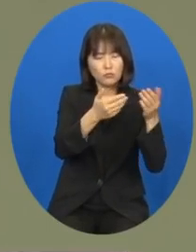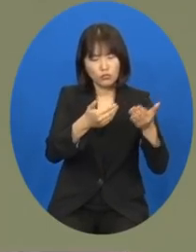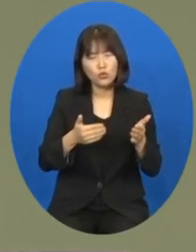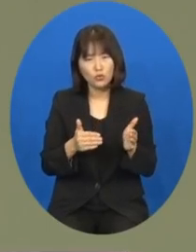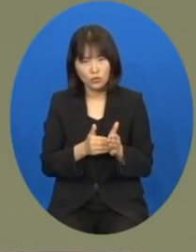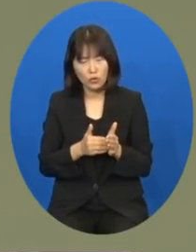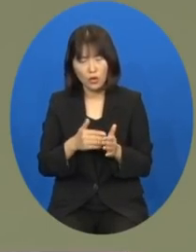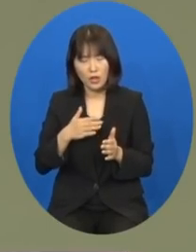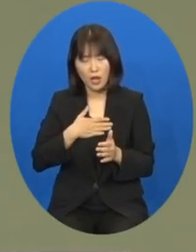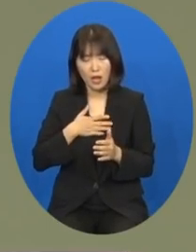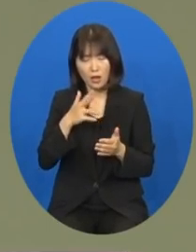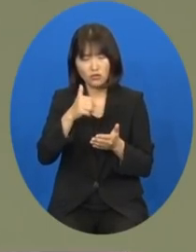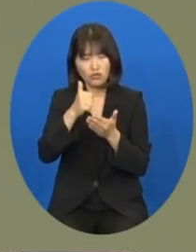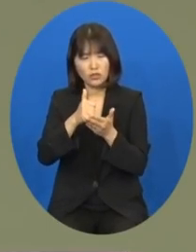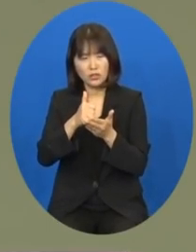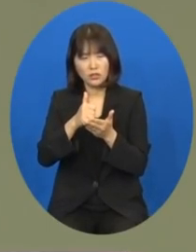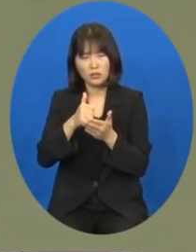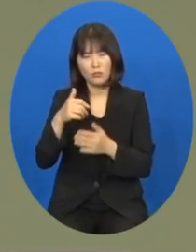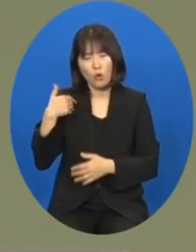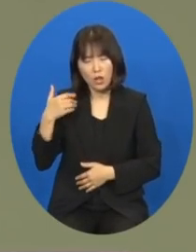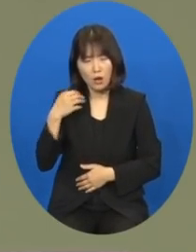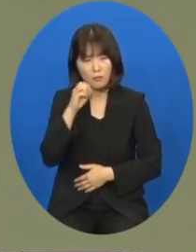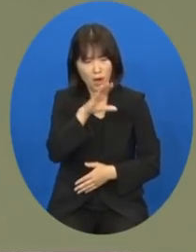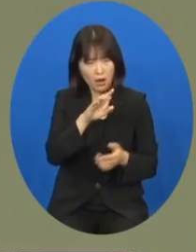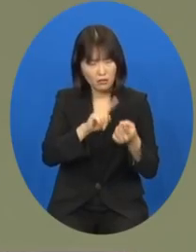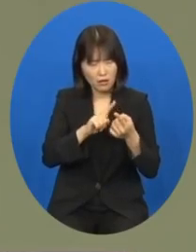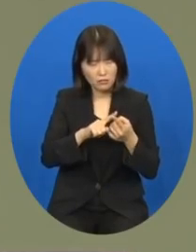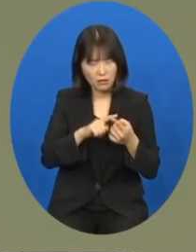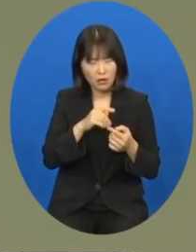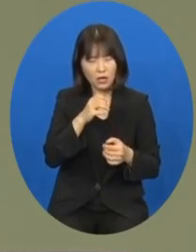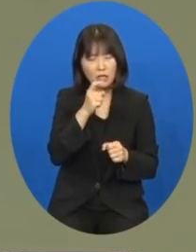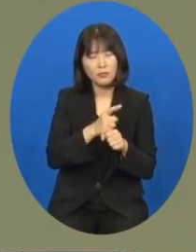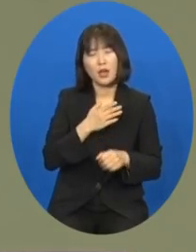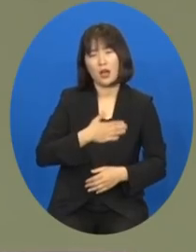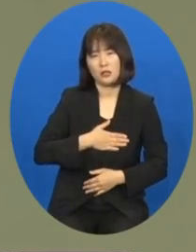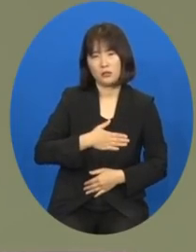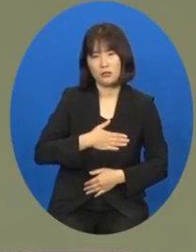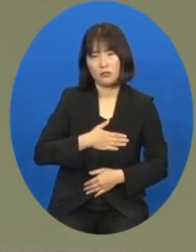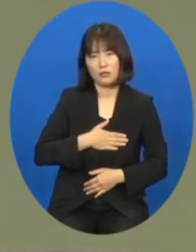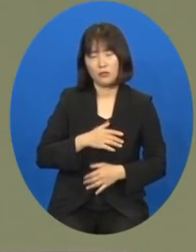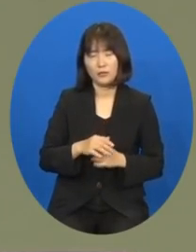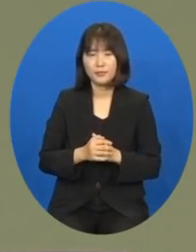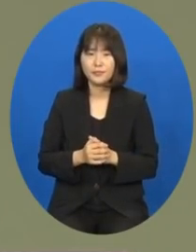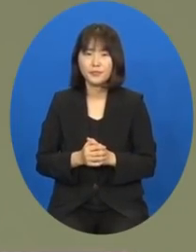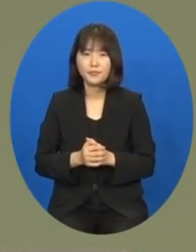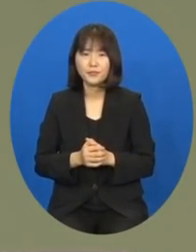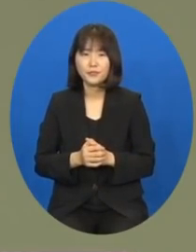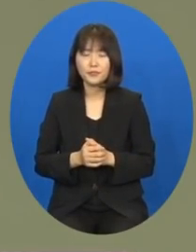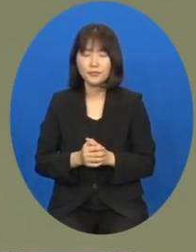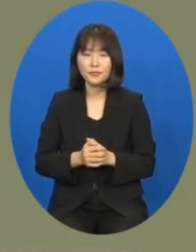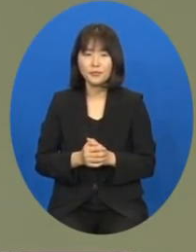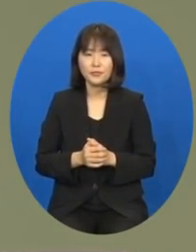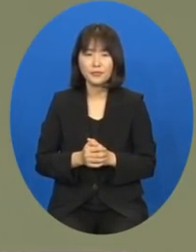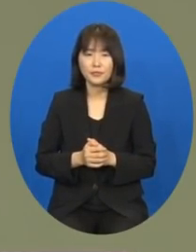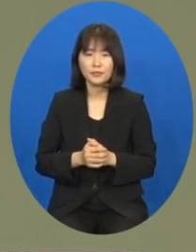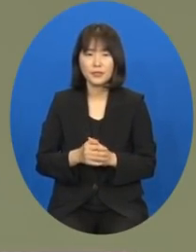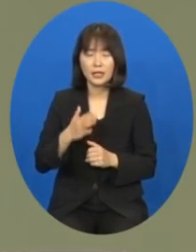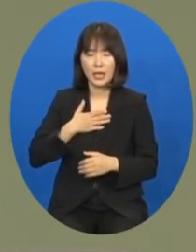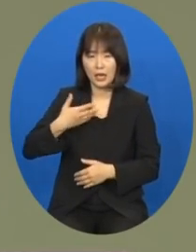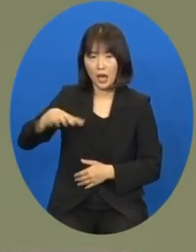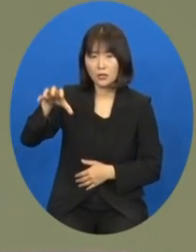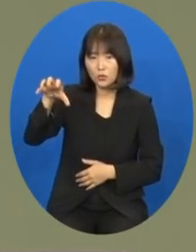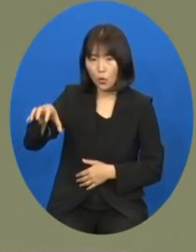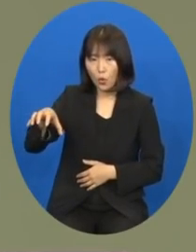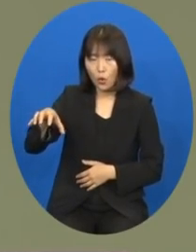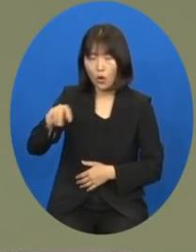계셨고 나 그러면서 베드로에게 생각난 말씀이 것만이 아닙니다 요한복음 13장 36주 이런 말씀도 하셨어요 내가